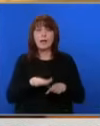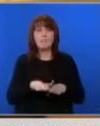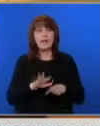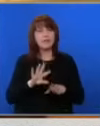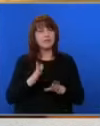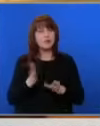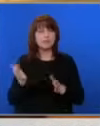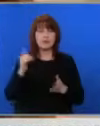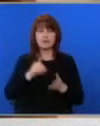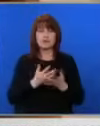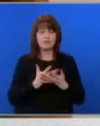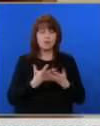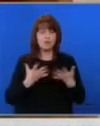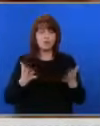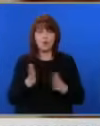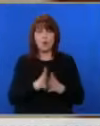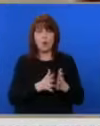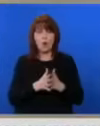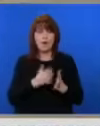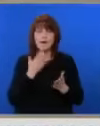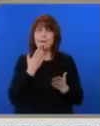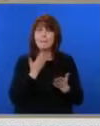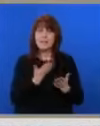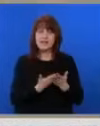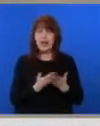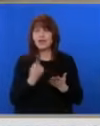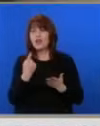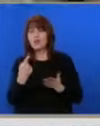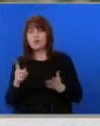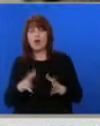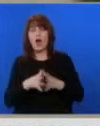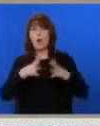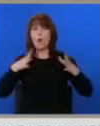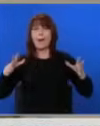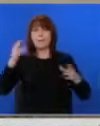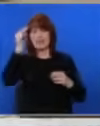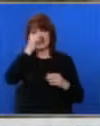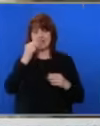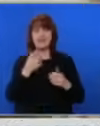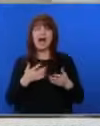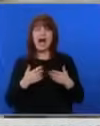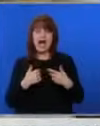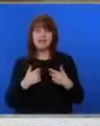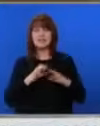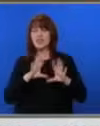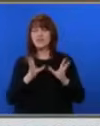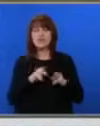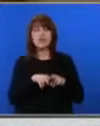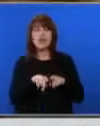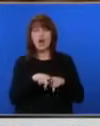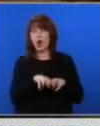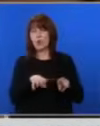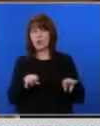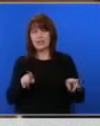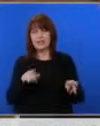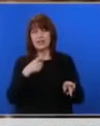ще дойдат много хора. И предлагаха да е в друга, по-голяма църква. Но аз и всички роднини в един глас